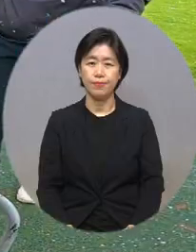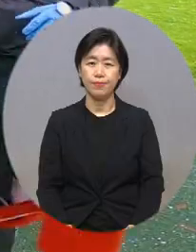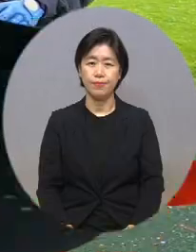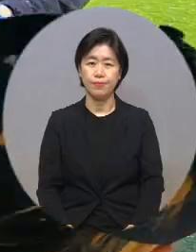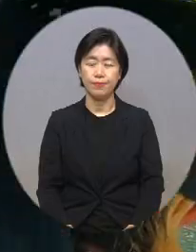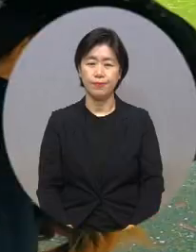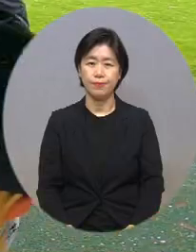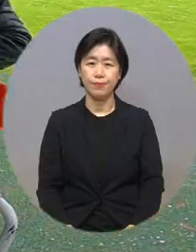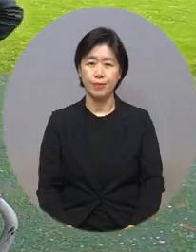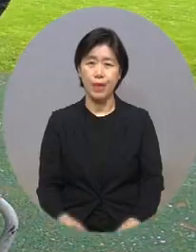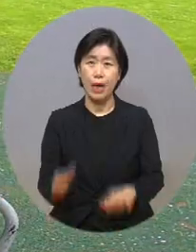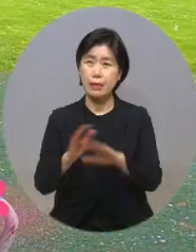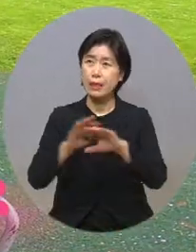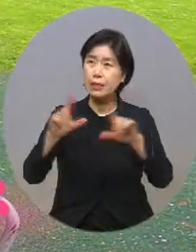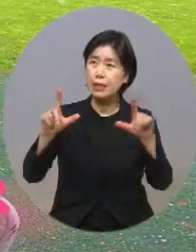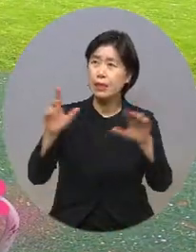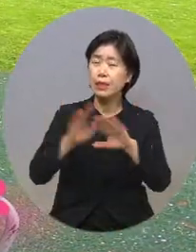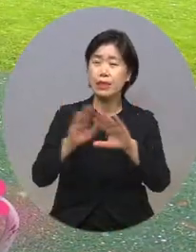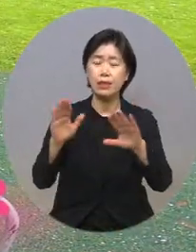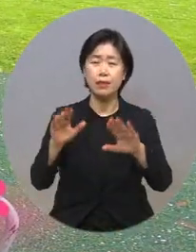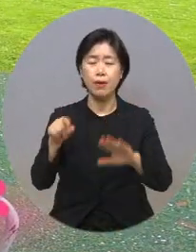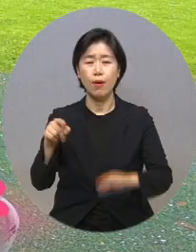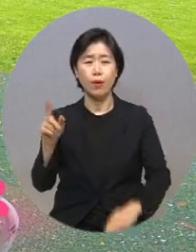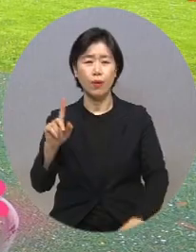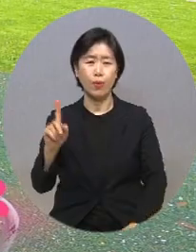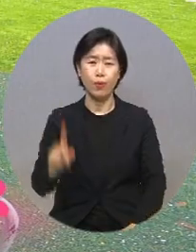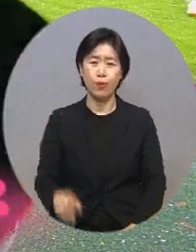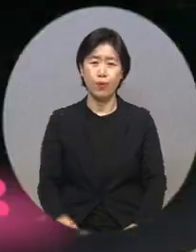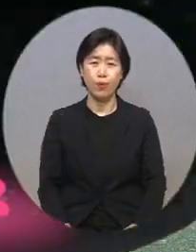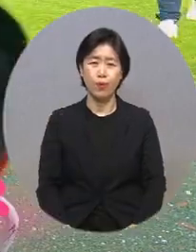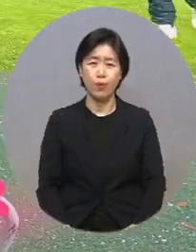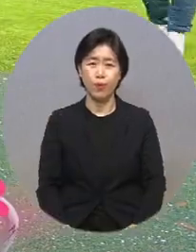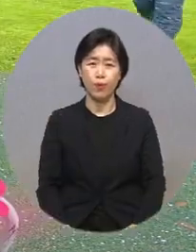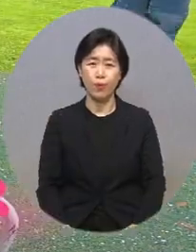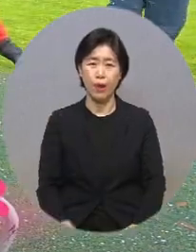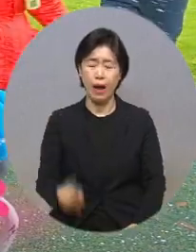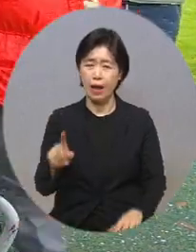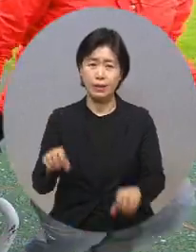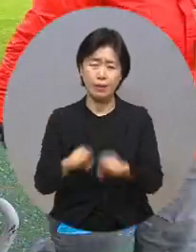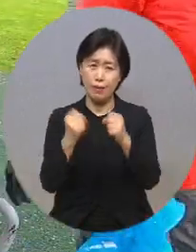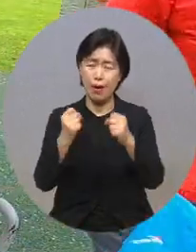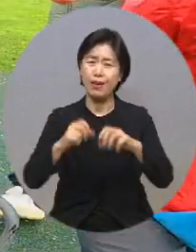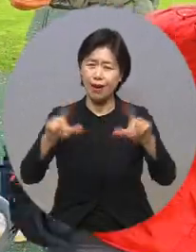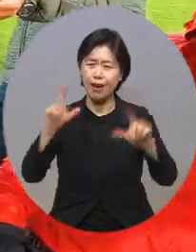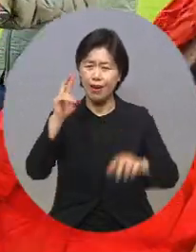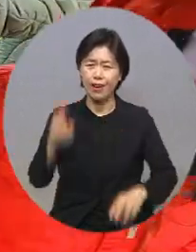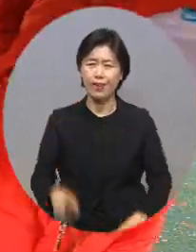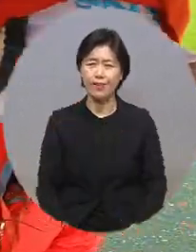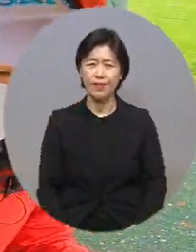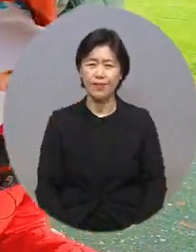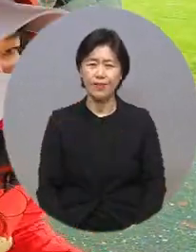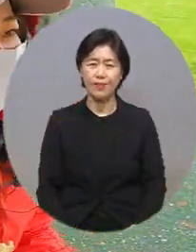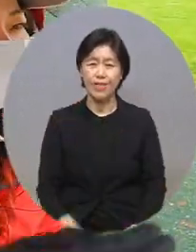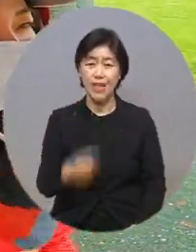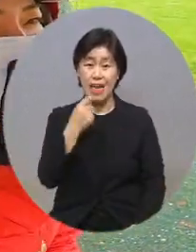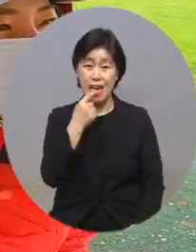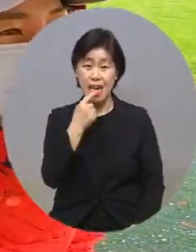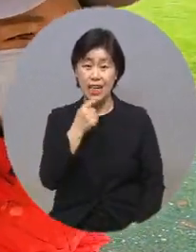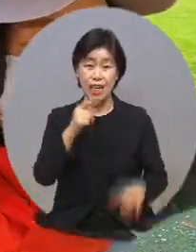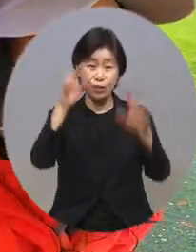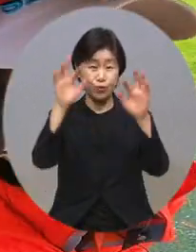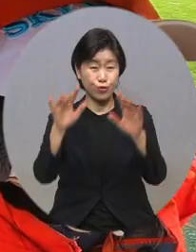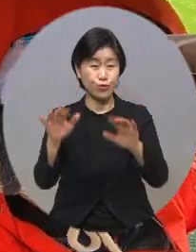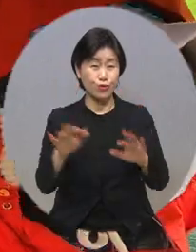이거 무슨 일이야? 어, 야, 대박날 대박날 조직인데? 이게 대박날 정도예요? 하얗게 눈이 내려와